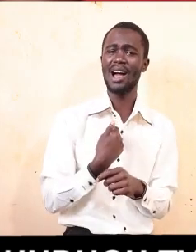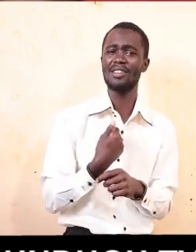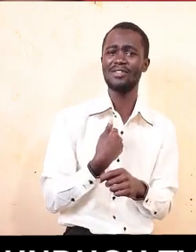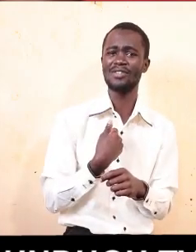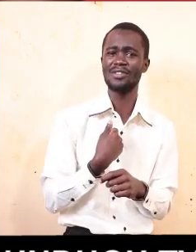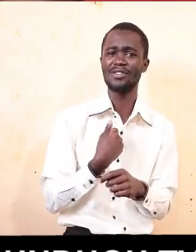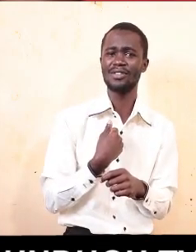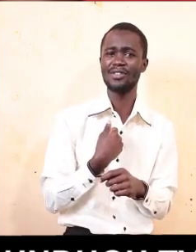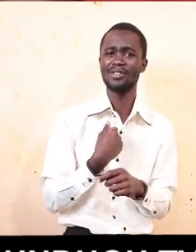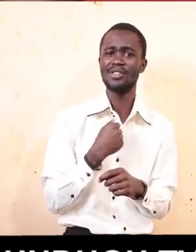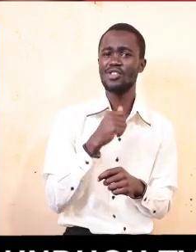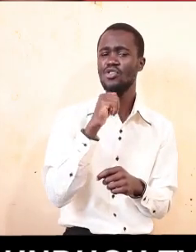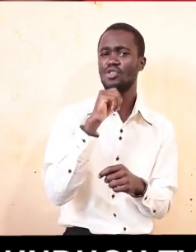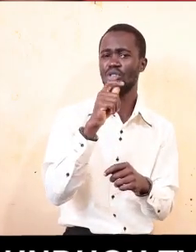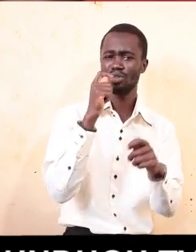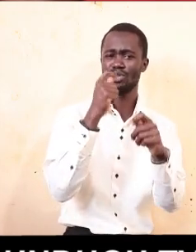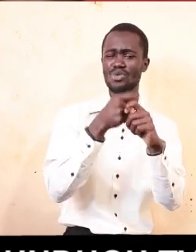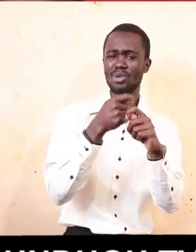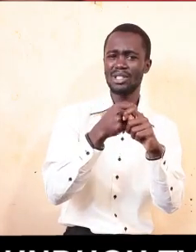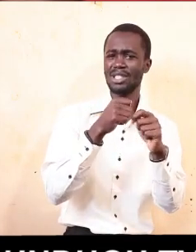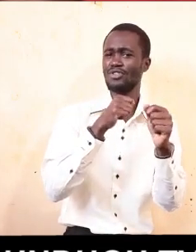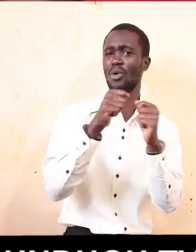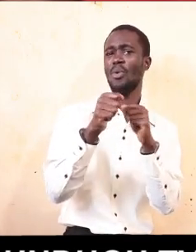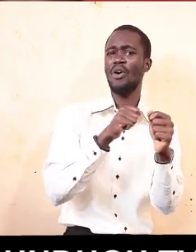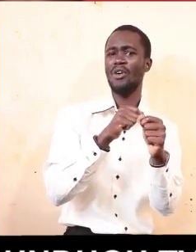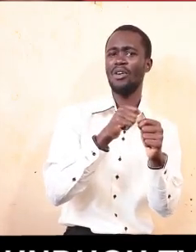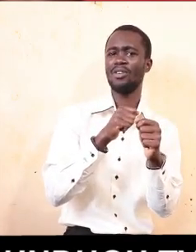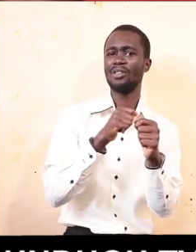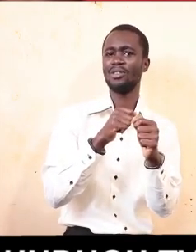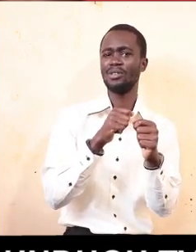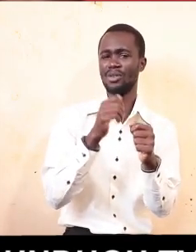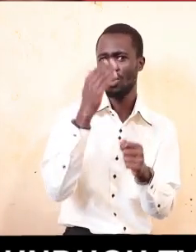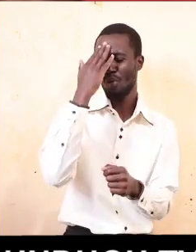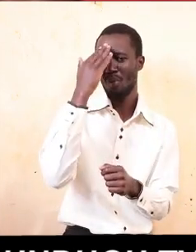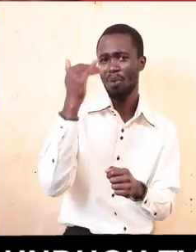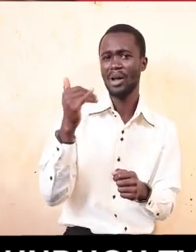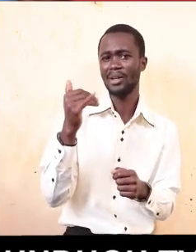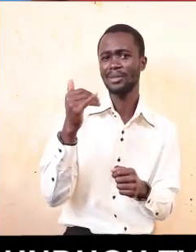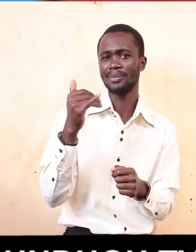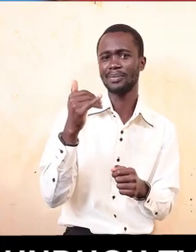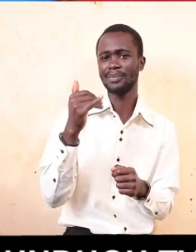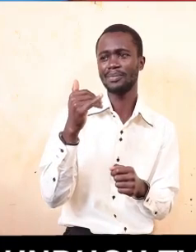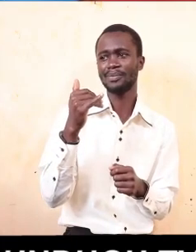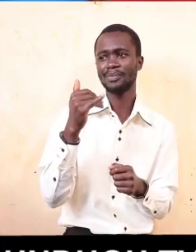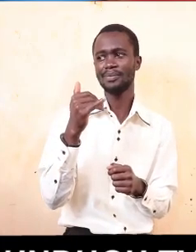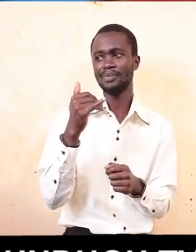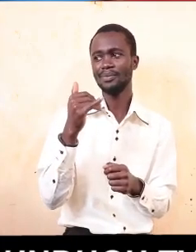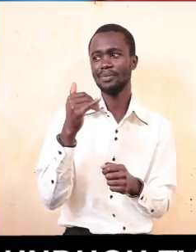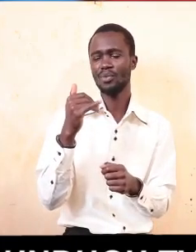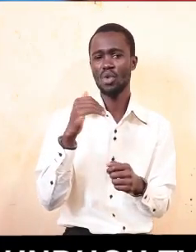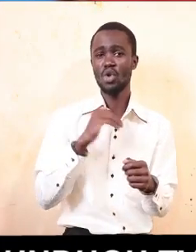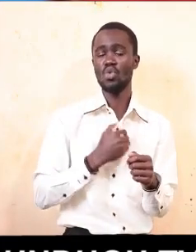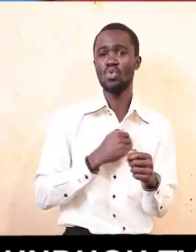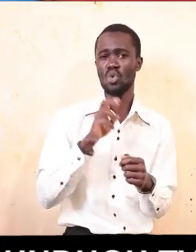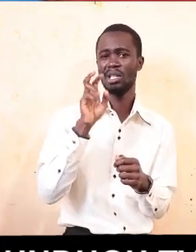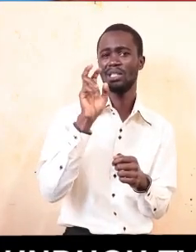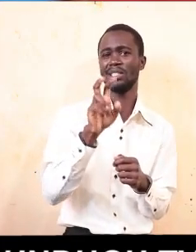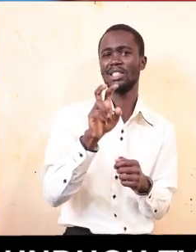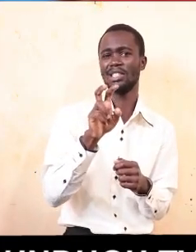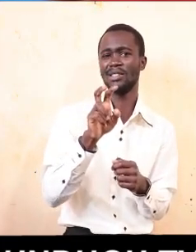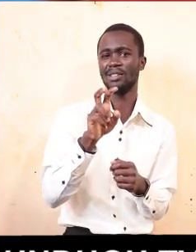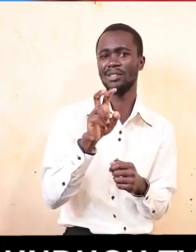ni silaha ambazo si za kivita. Na ndio sababu watu wengine tunaona kwamba ni